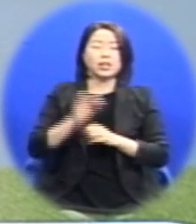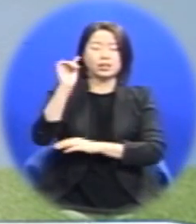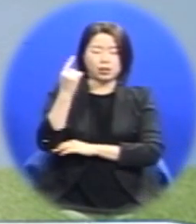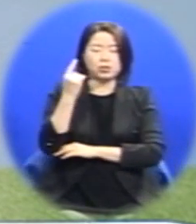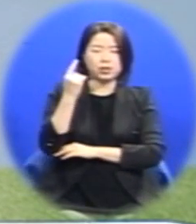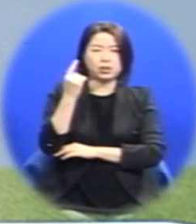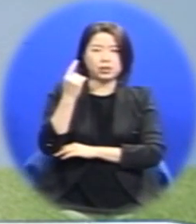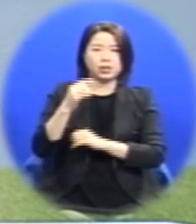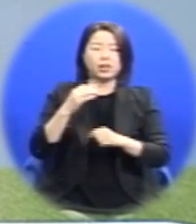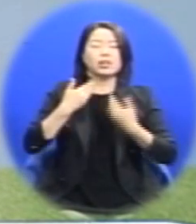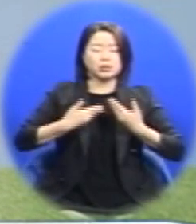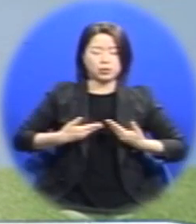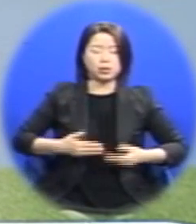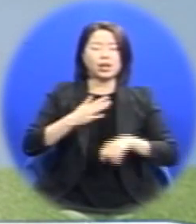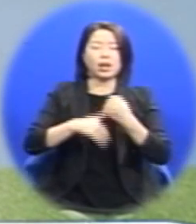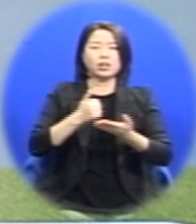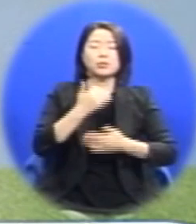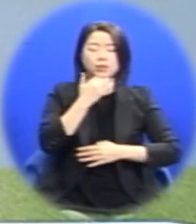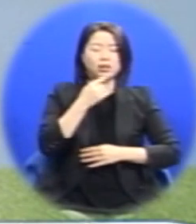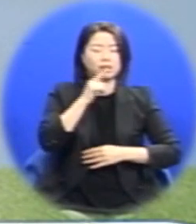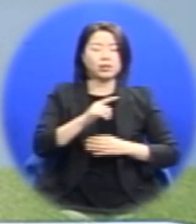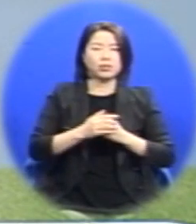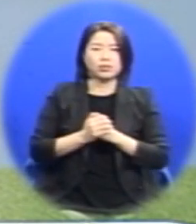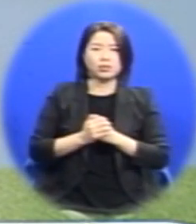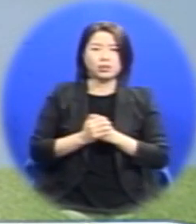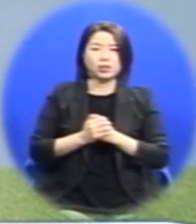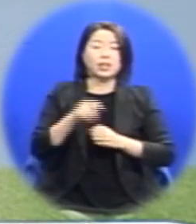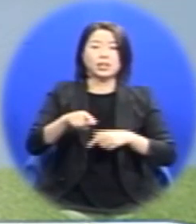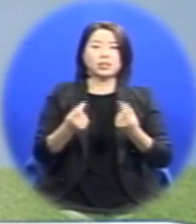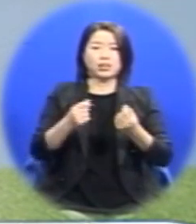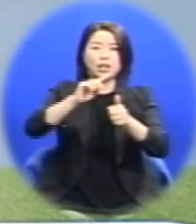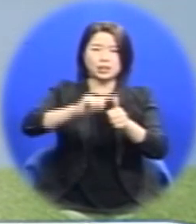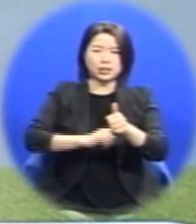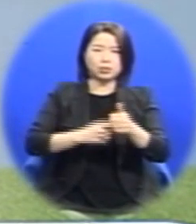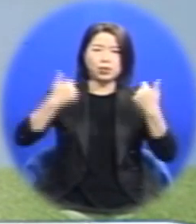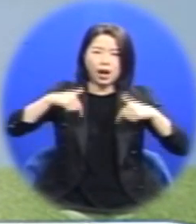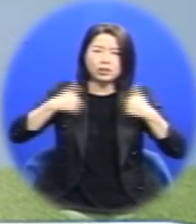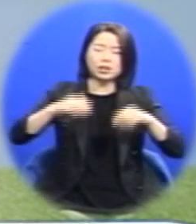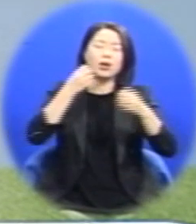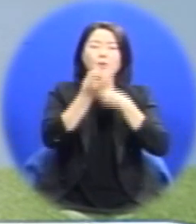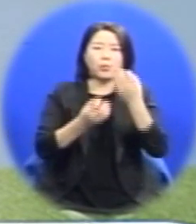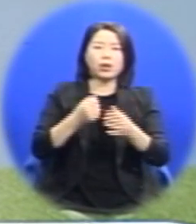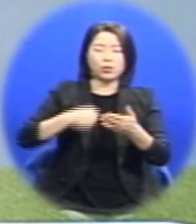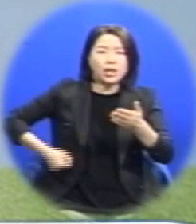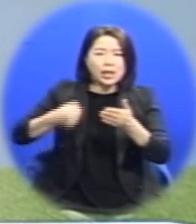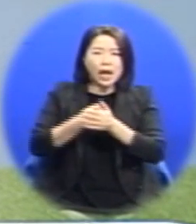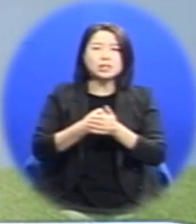다윗, 잠잠히 하나님 기다려. 그렇게 스스로 늘 고백하고